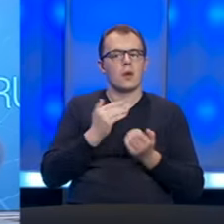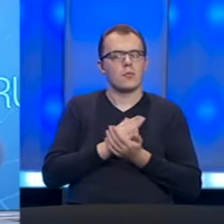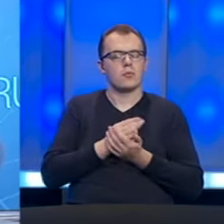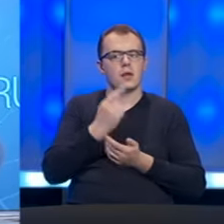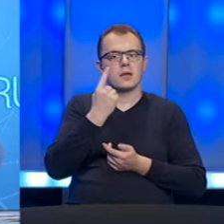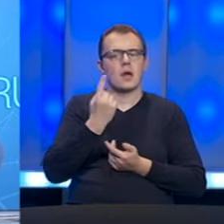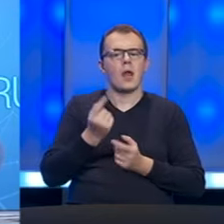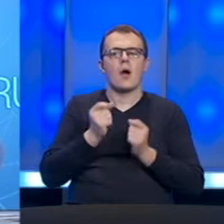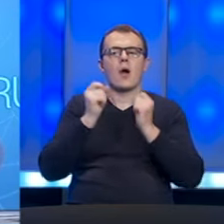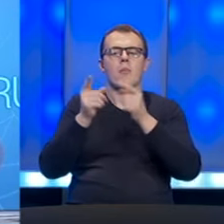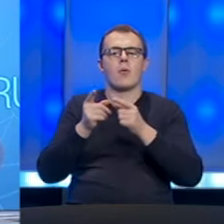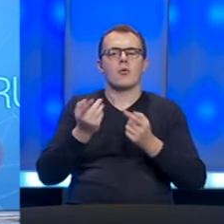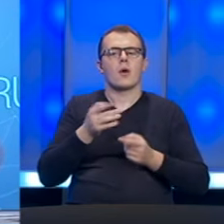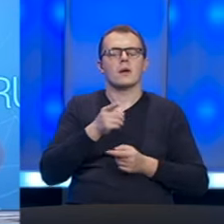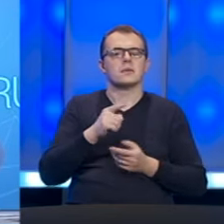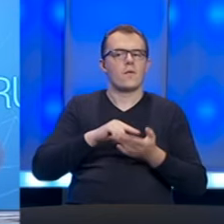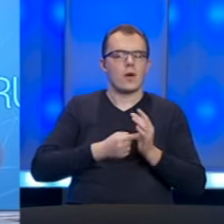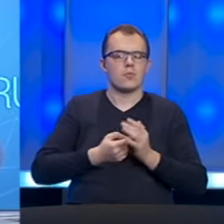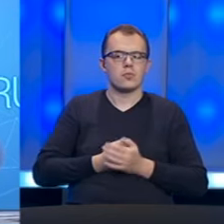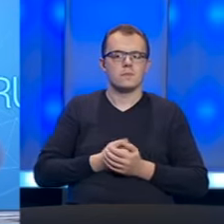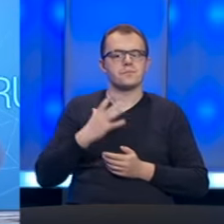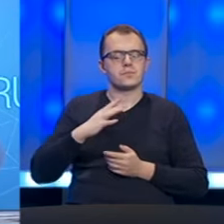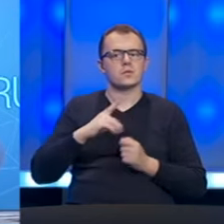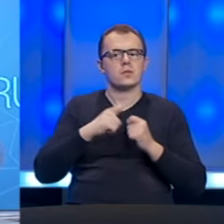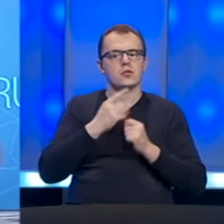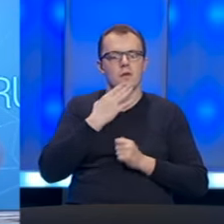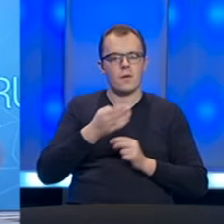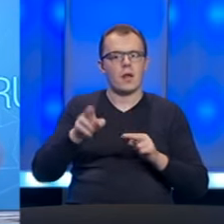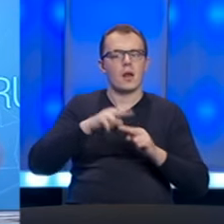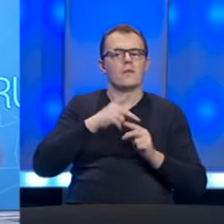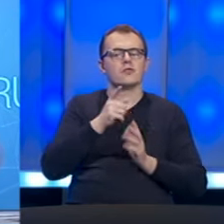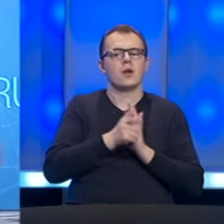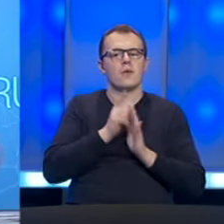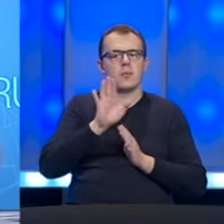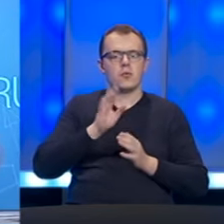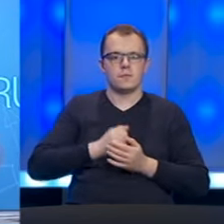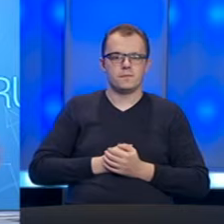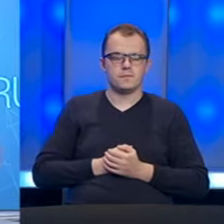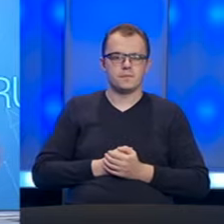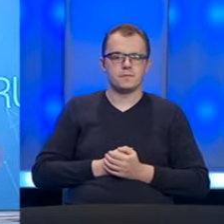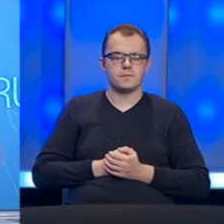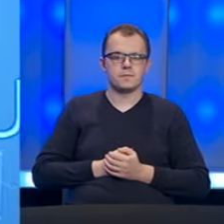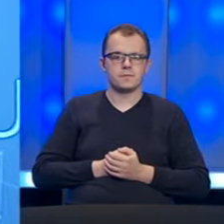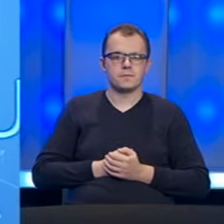jedna poruka za ovaj put. Gospodine Kječo, hvala vam najljepša na izdvojenom vremenu. Hvala i vama.